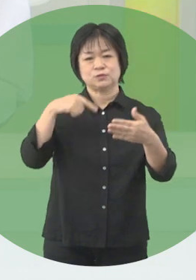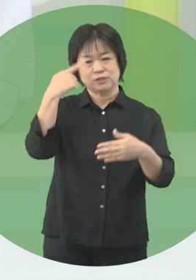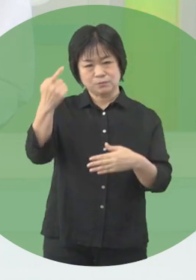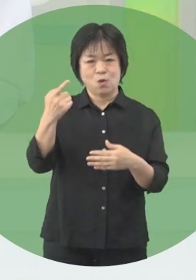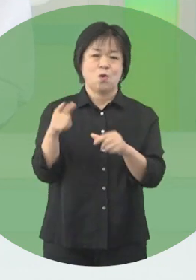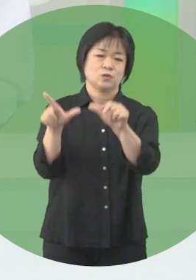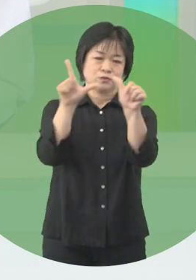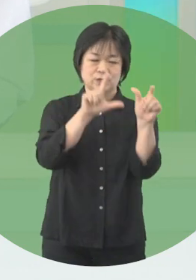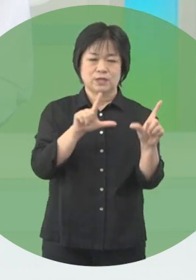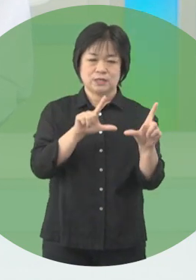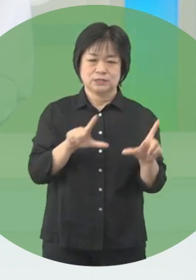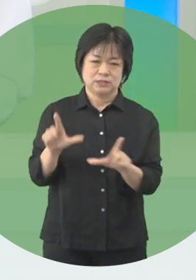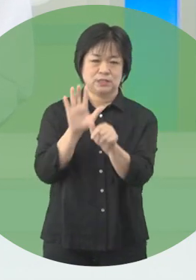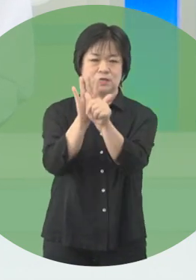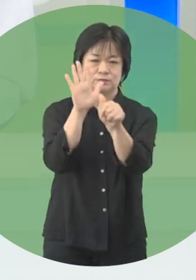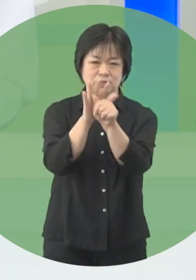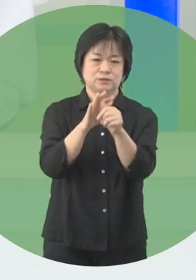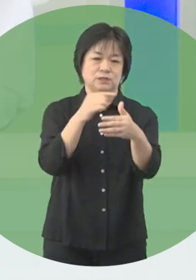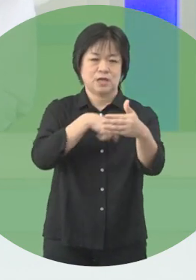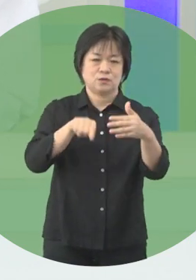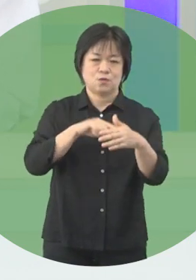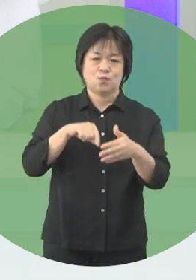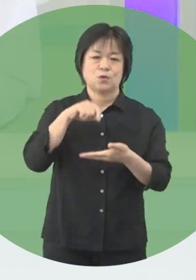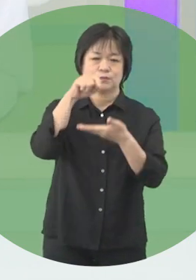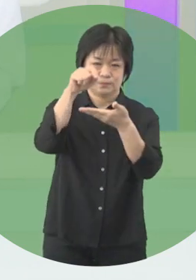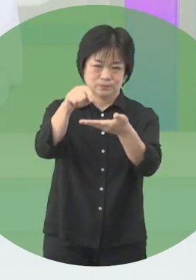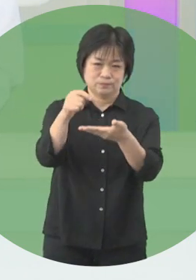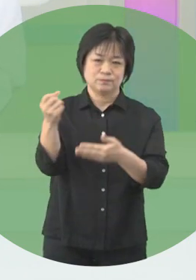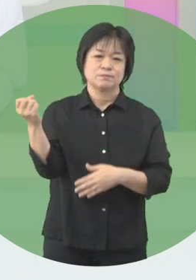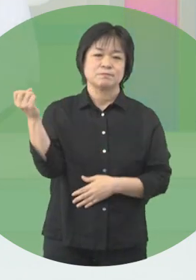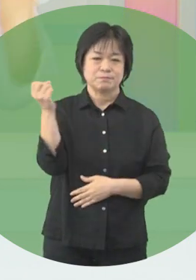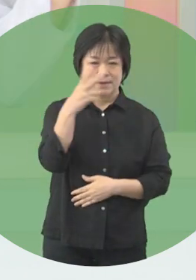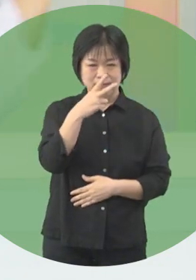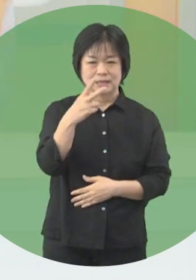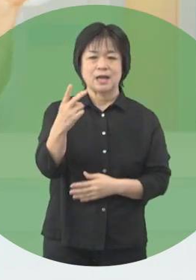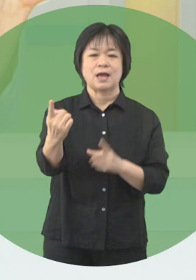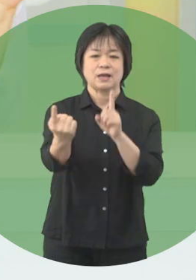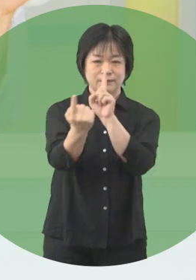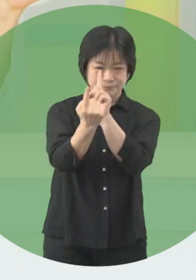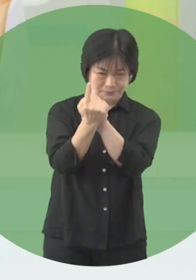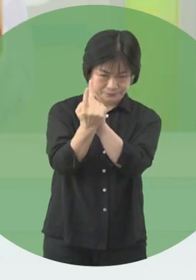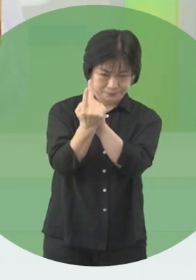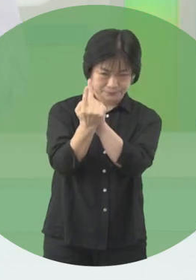情報をお届けするぞよ。 それでは またやーさい。